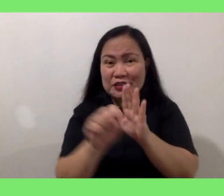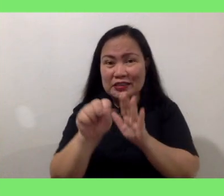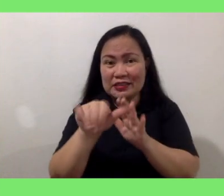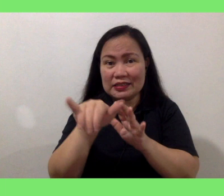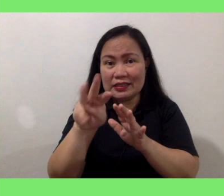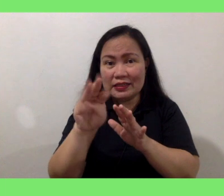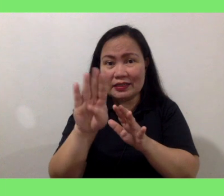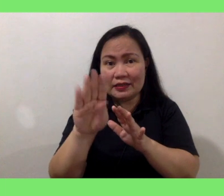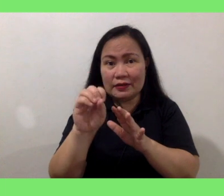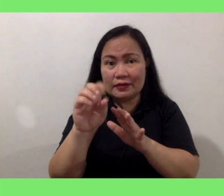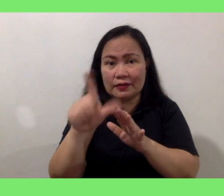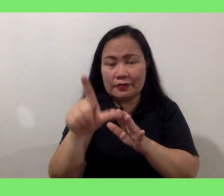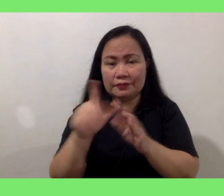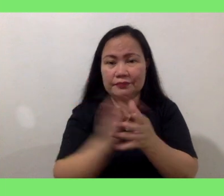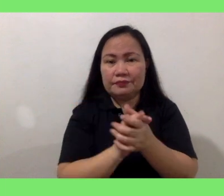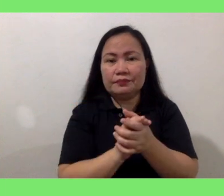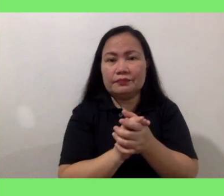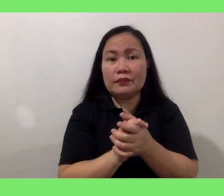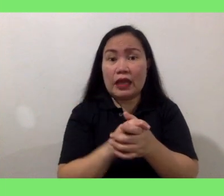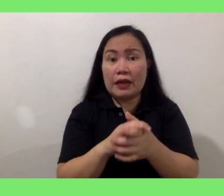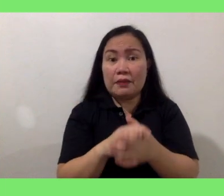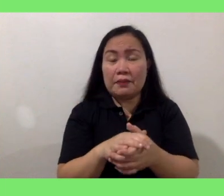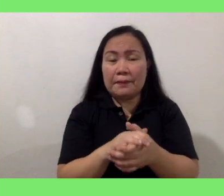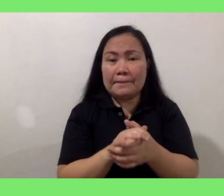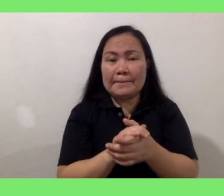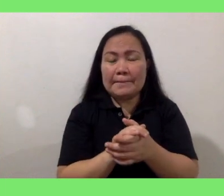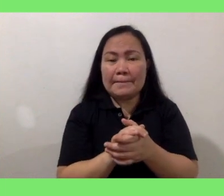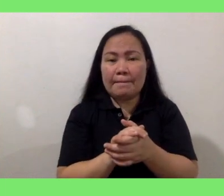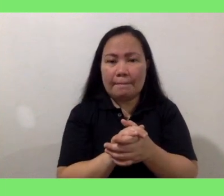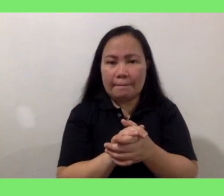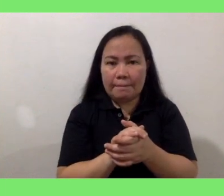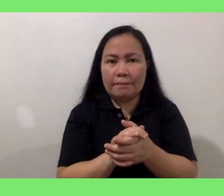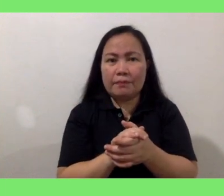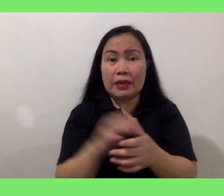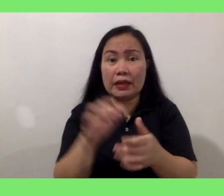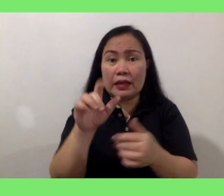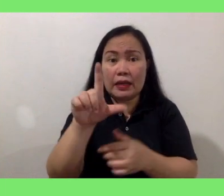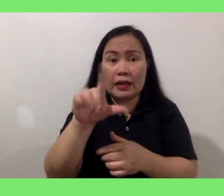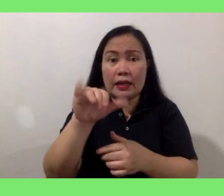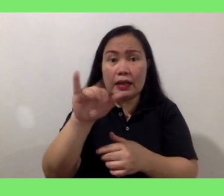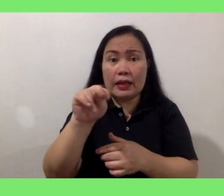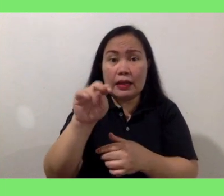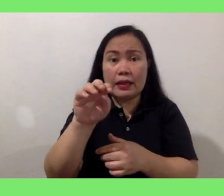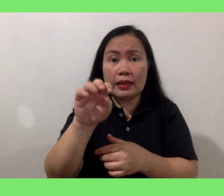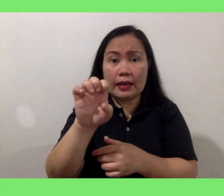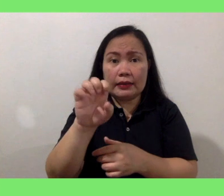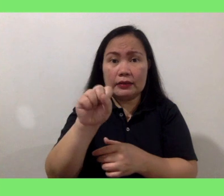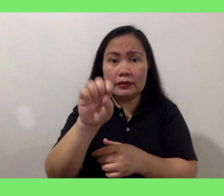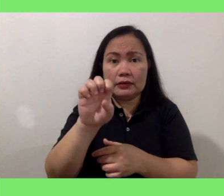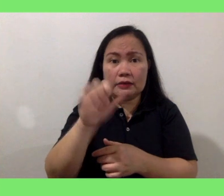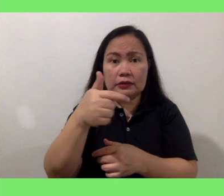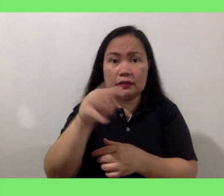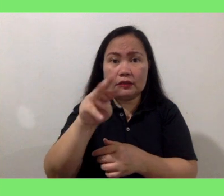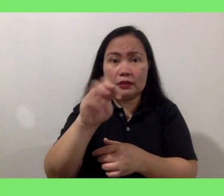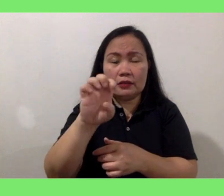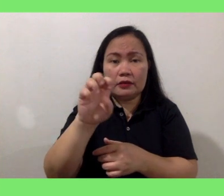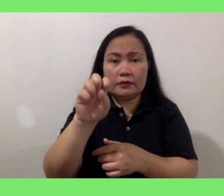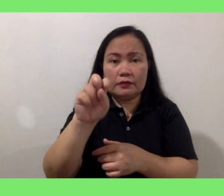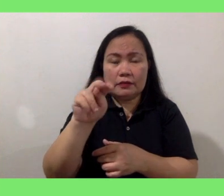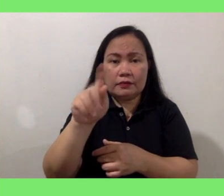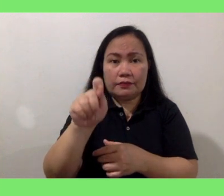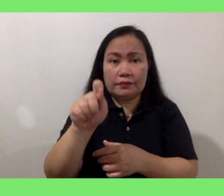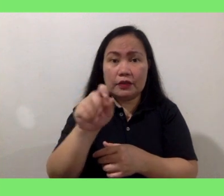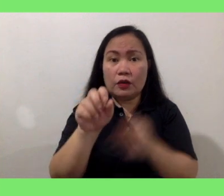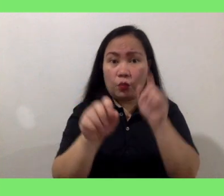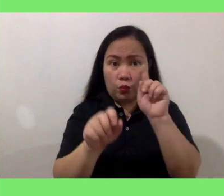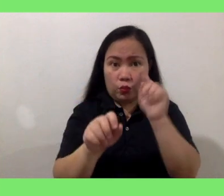arrow. Okay? Kapag line segment, wala siyang arrow. Kapag ray, isa lang